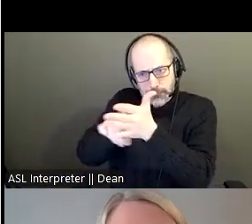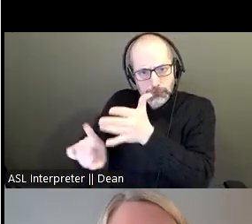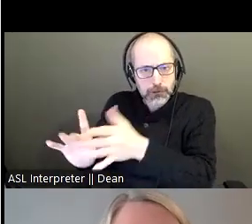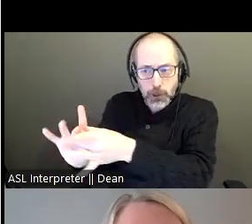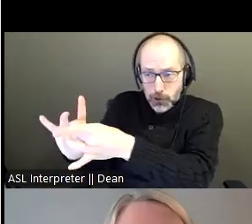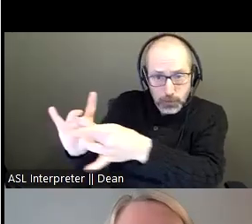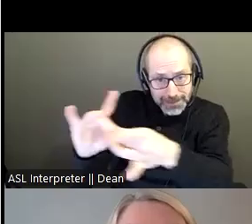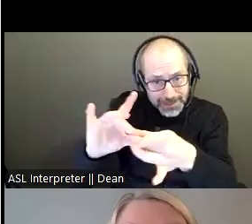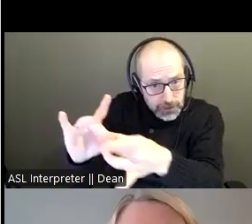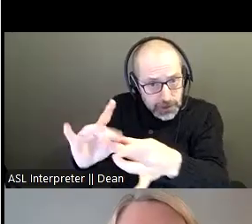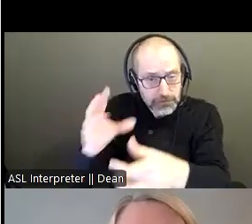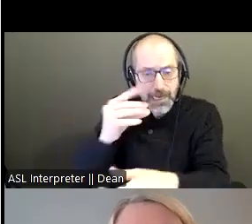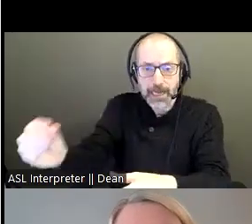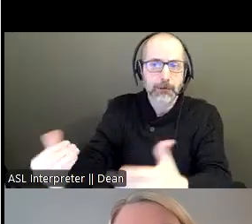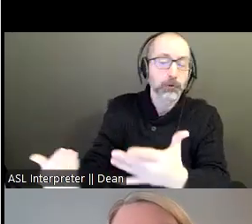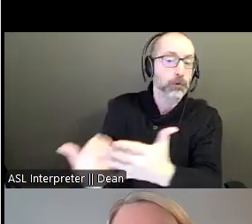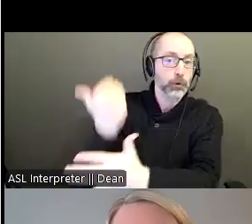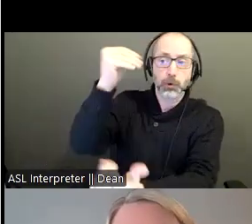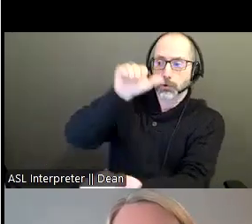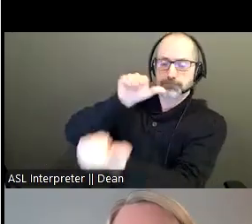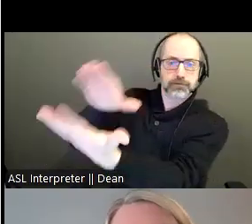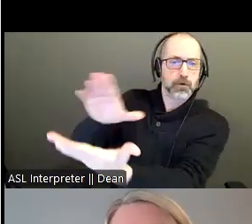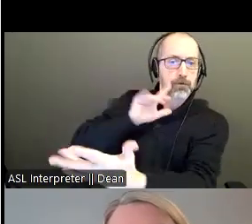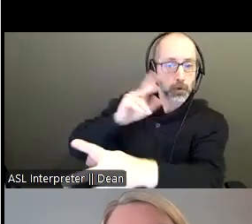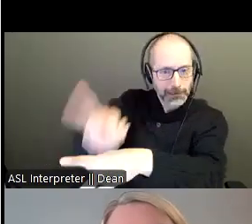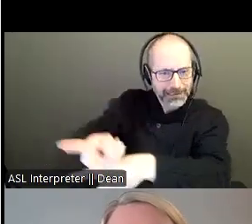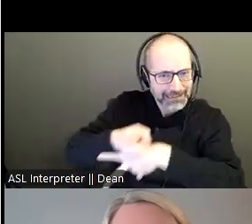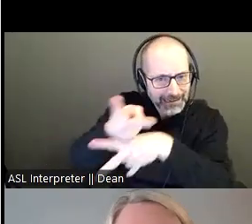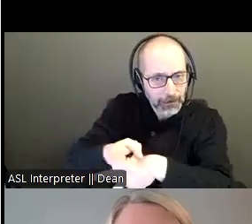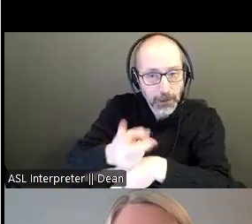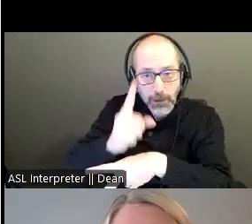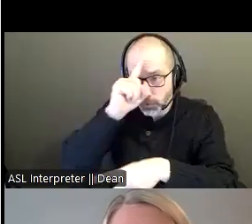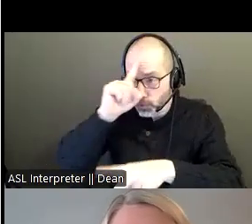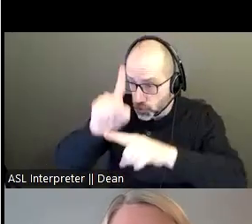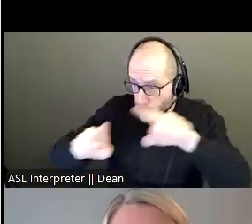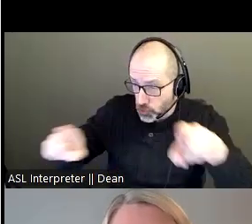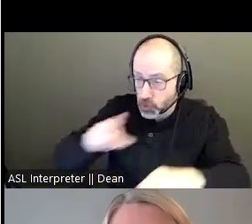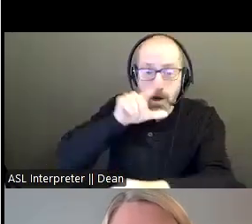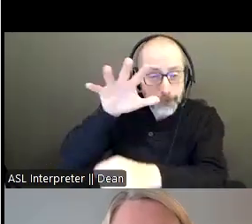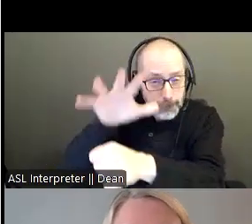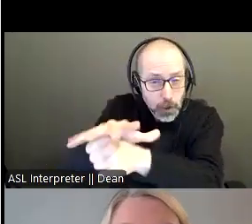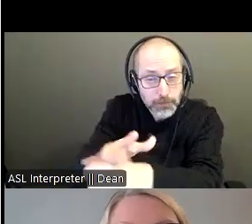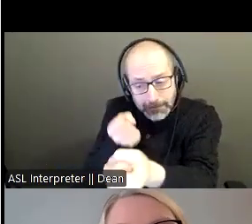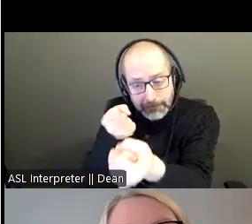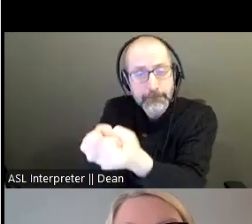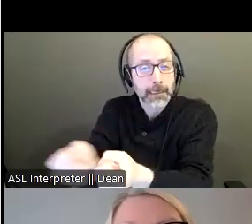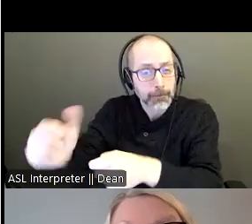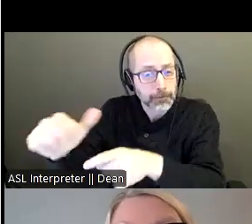de neurodivergence, des approches nouvelles donc aux soins et